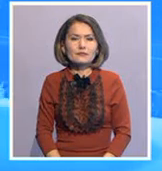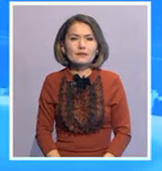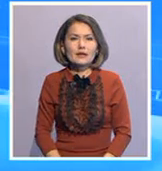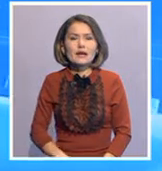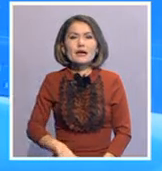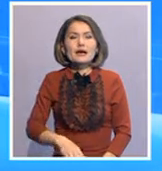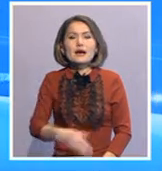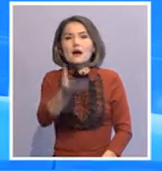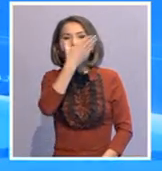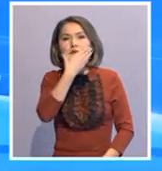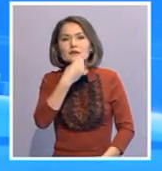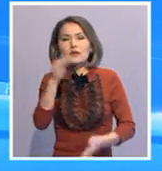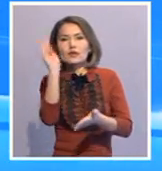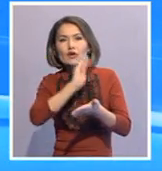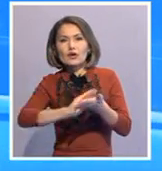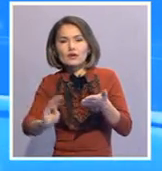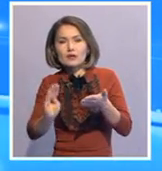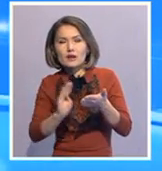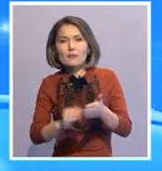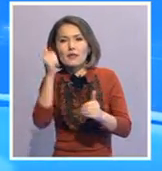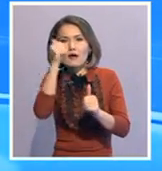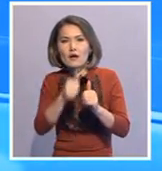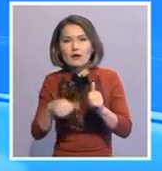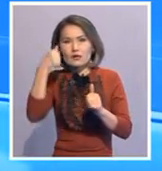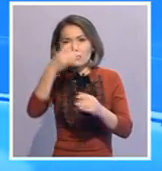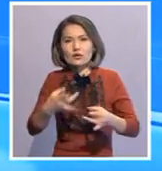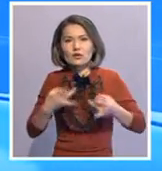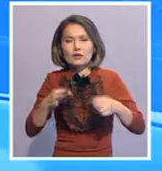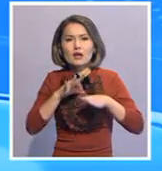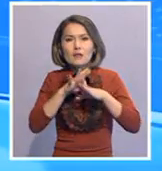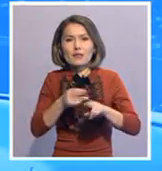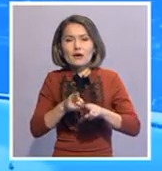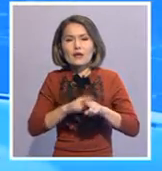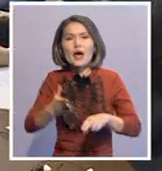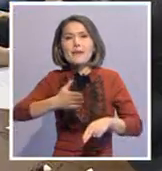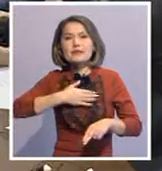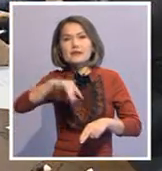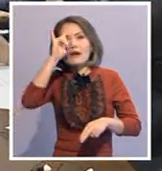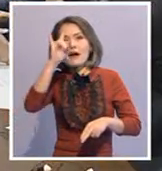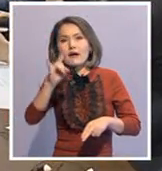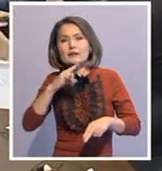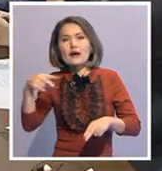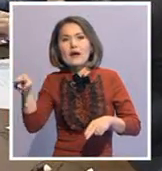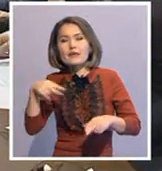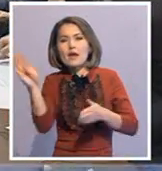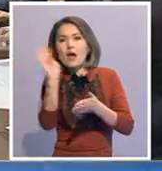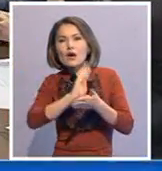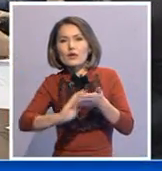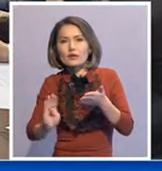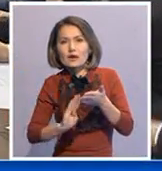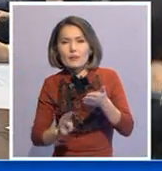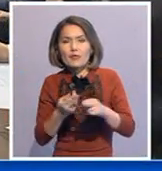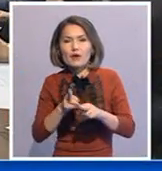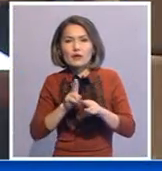сына жазуы күнін жыл сайын атап өту аса маңызды ұлттық қажеттілік. Сол кезде төл әліпбиіміздің әлемдік маңызы арта түседі дейді мәжіліс